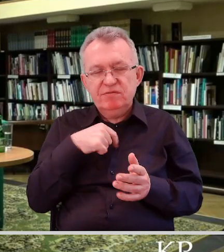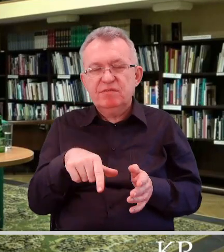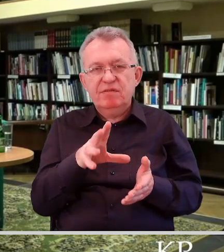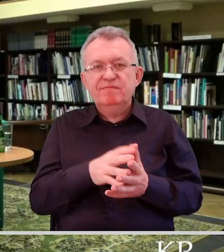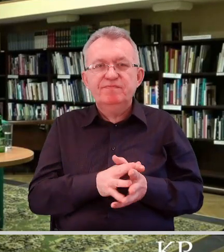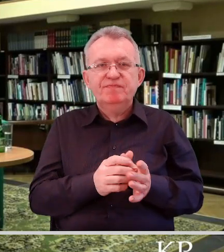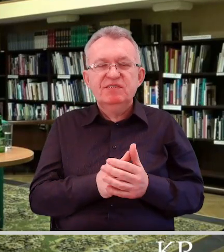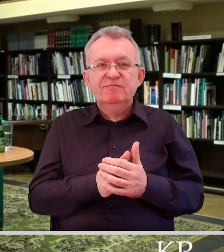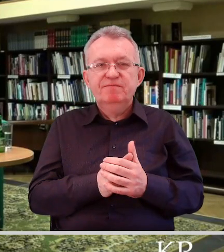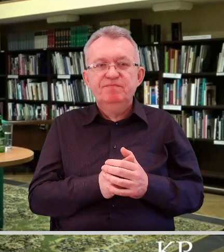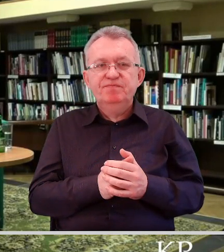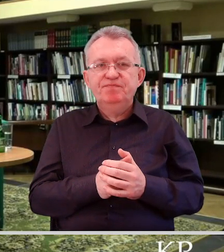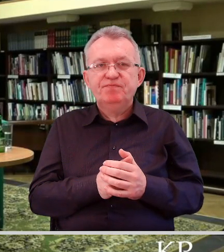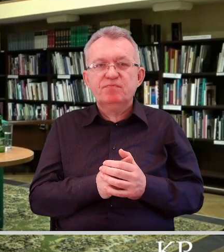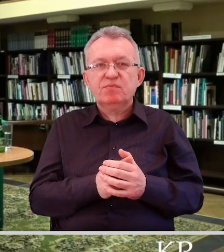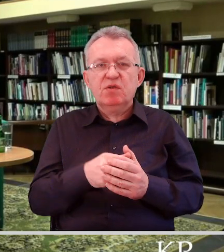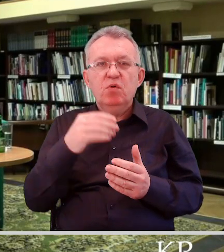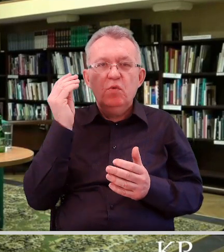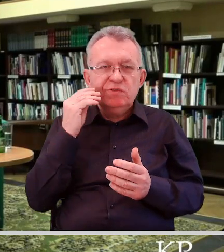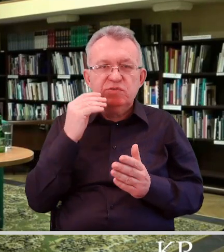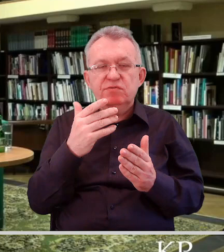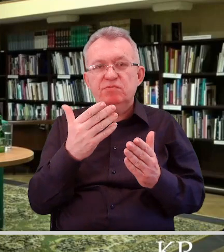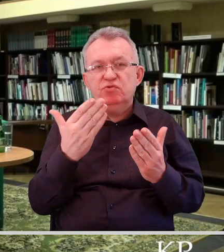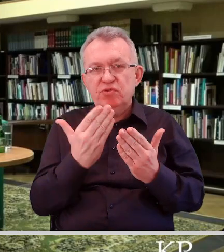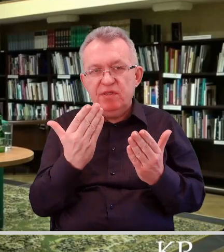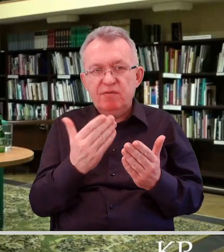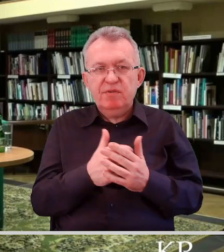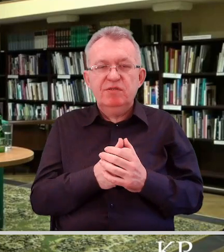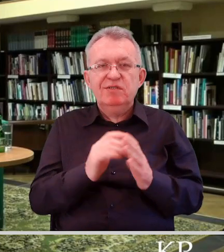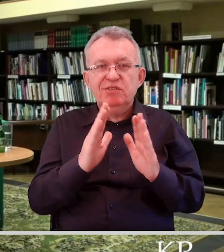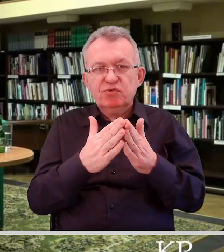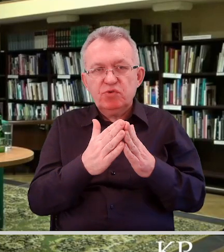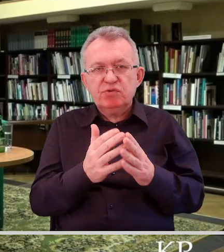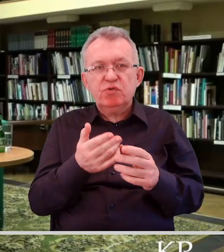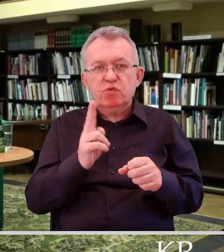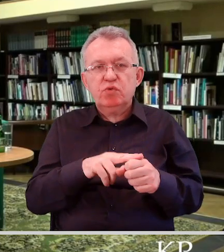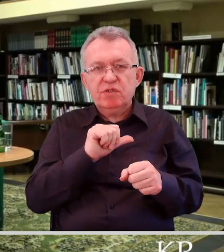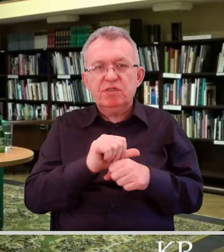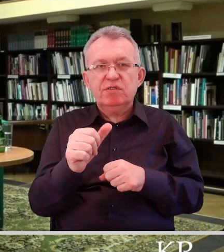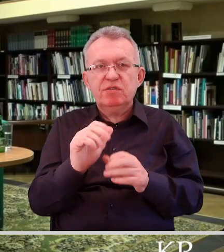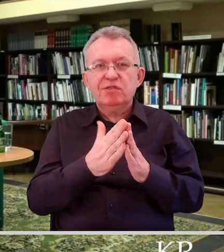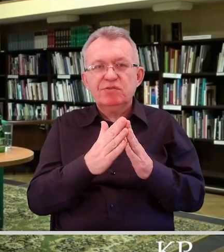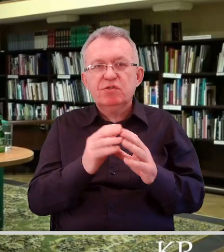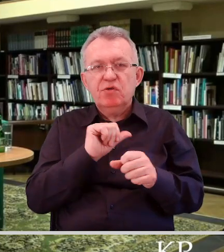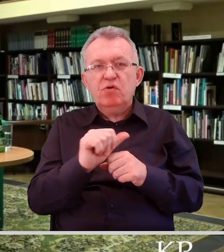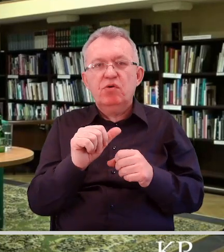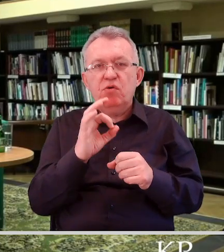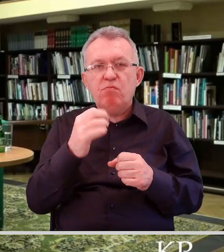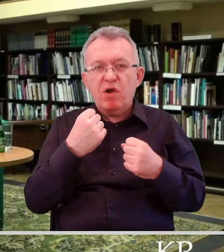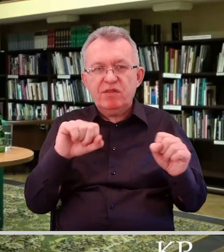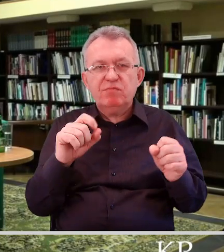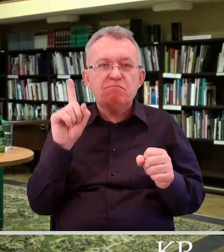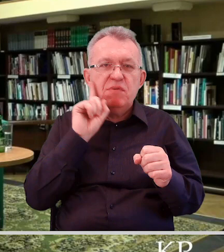przynajmniej, ponieważ uczymy się, czytamy książki, które są przede wszystkim książkami o